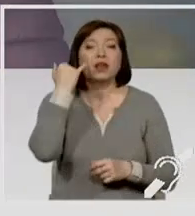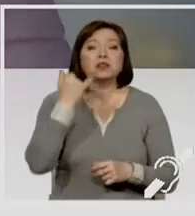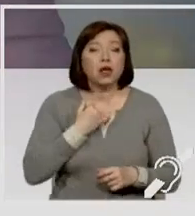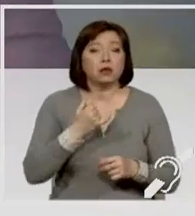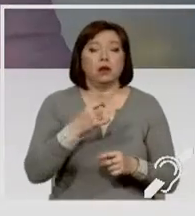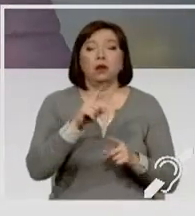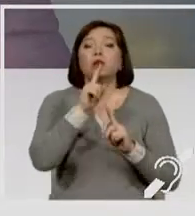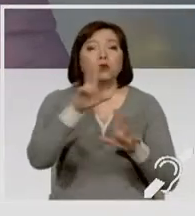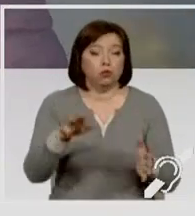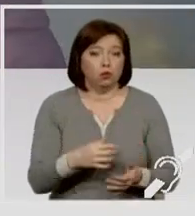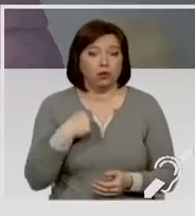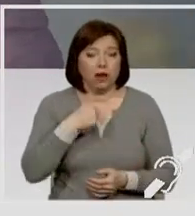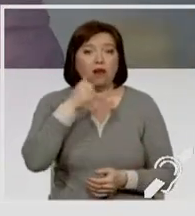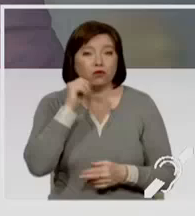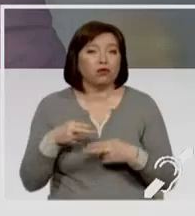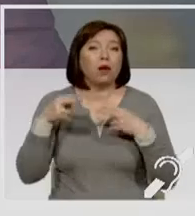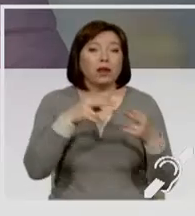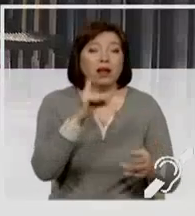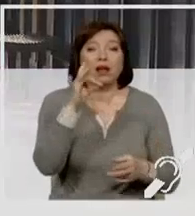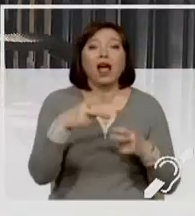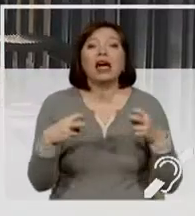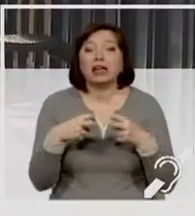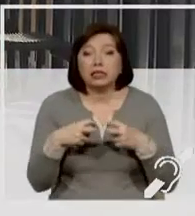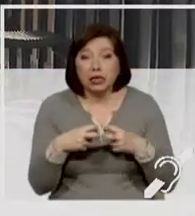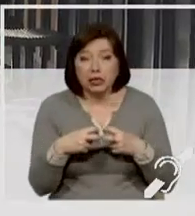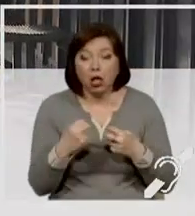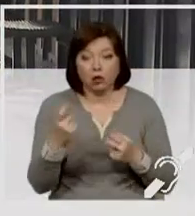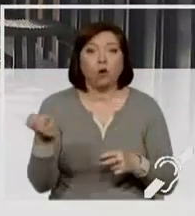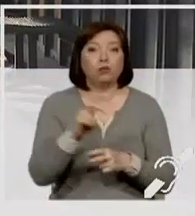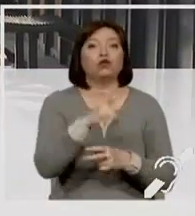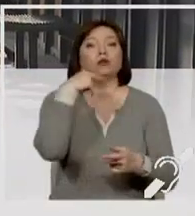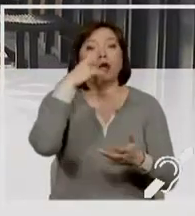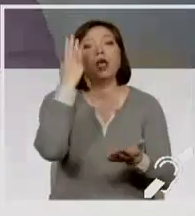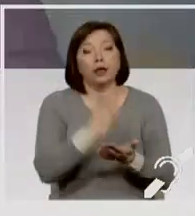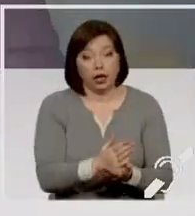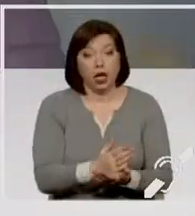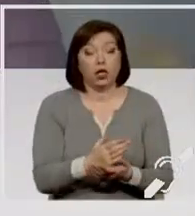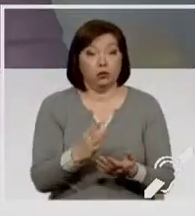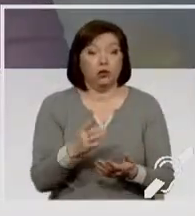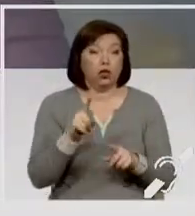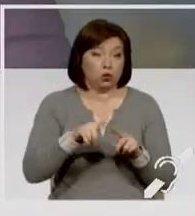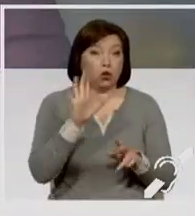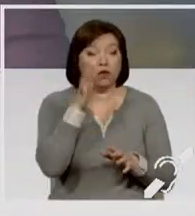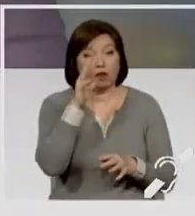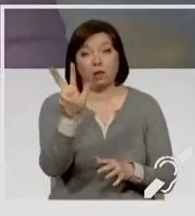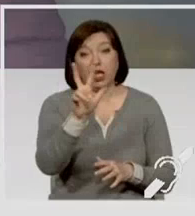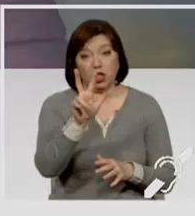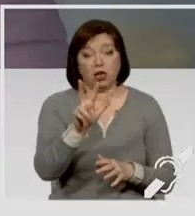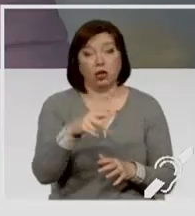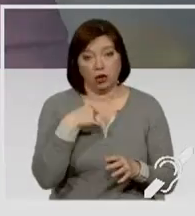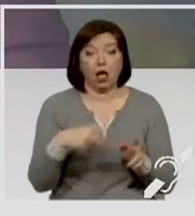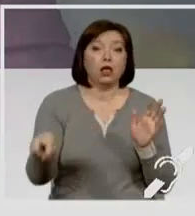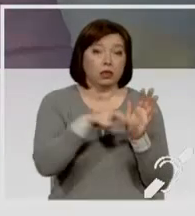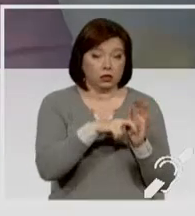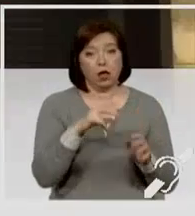fie. Ieri am venit cu rezina, dar azi au venit, au spus că este și am uș la ora 3, așa de și plecăm